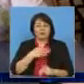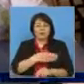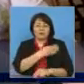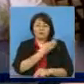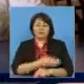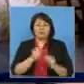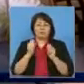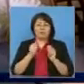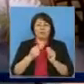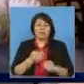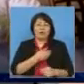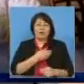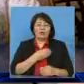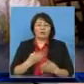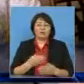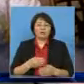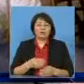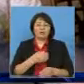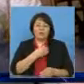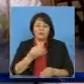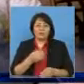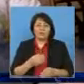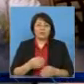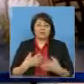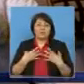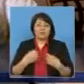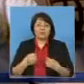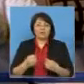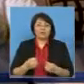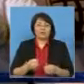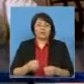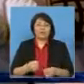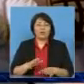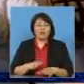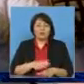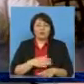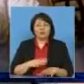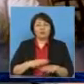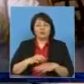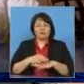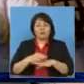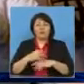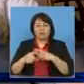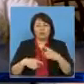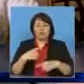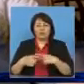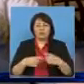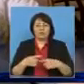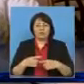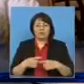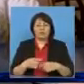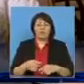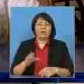Хочется пожелать ему крепкого здоровья и еще долгих лет жизни. Именно такие люди, как Алексей Семкин, внесли большой вклад в развитие этого вида